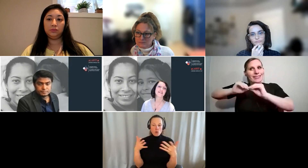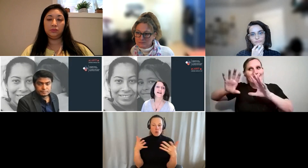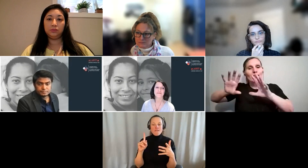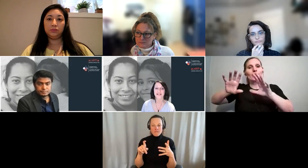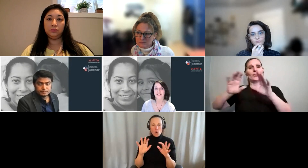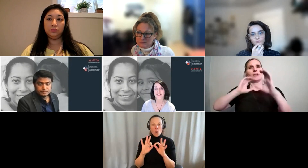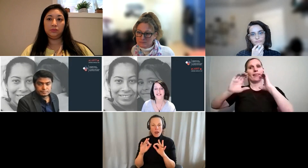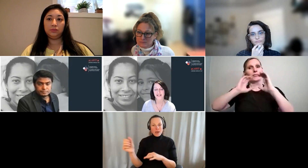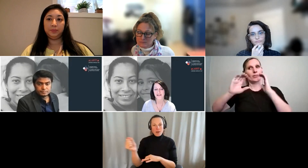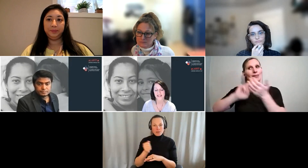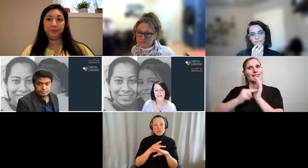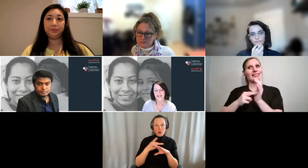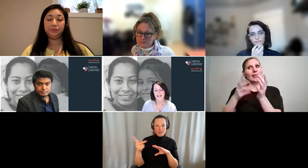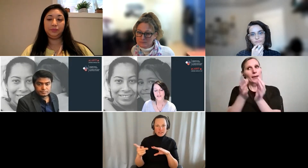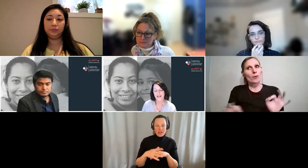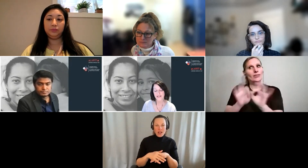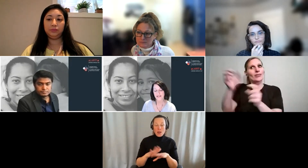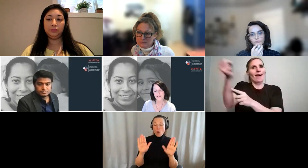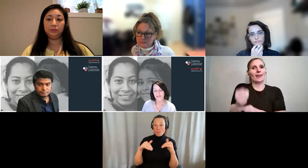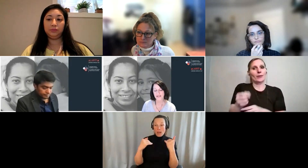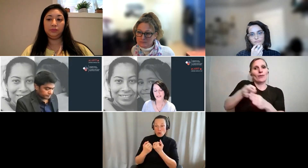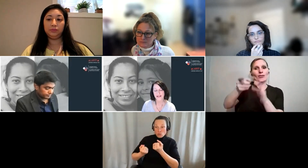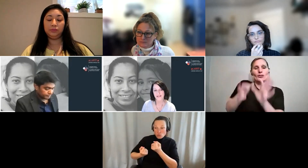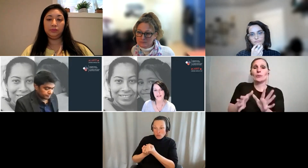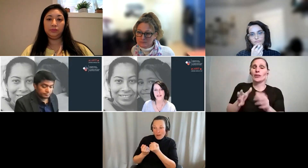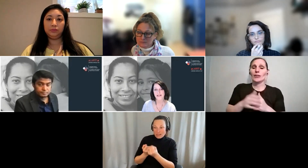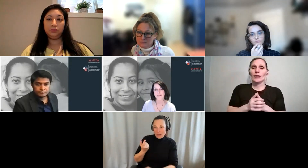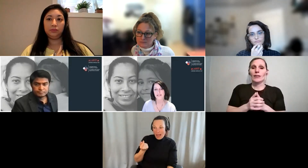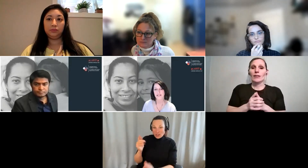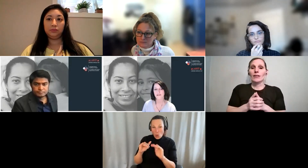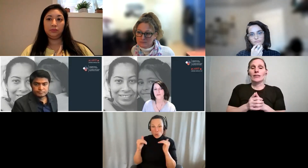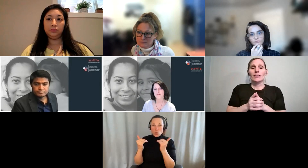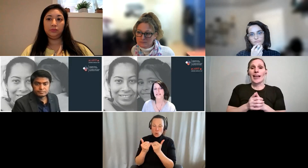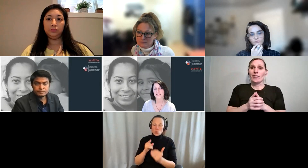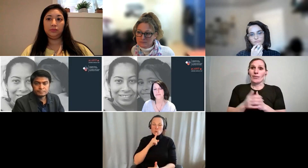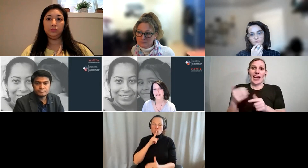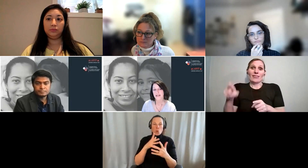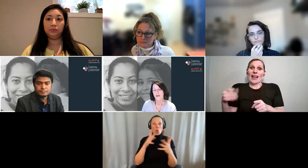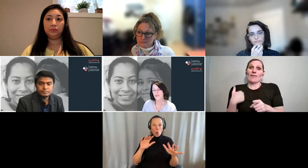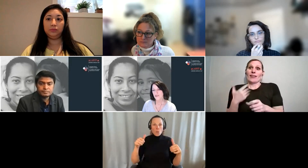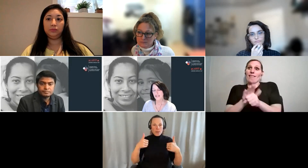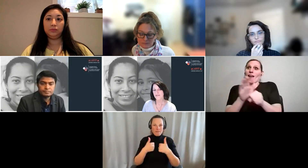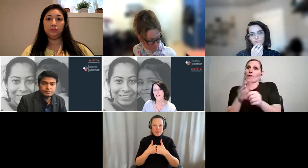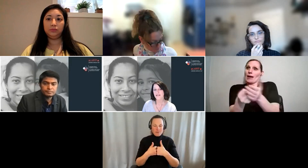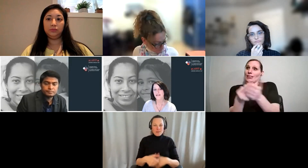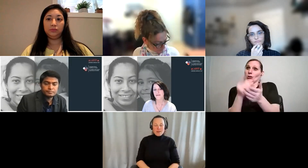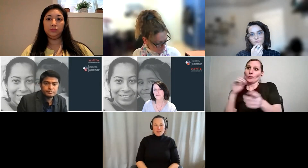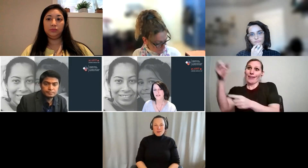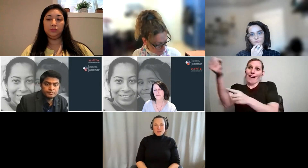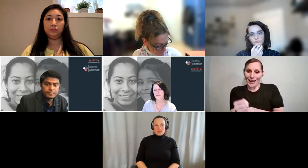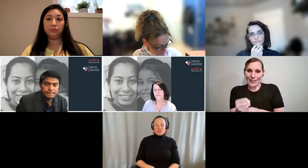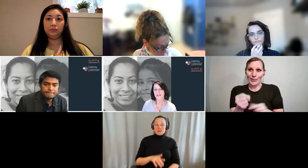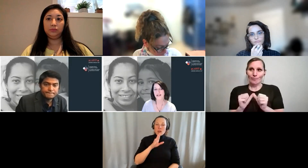de subventionner tout ce qui est nécessaire. Donc, quand on parle de cette durabilité et le